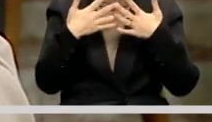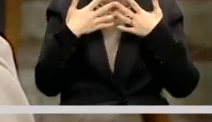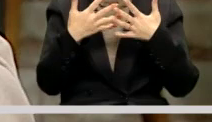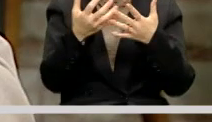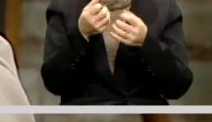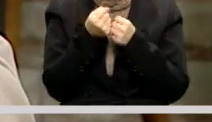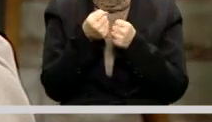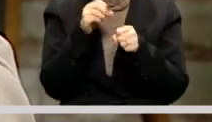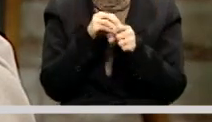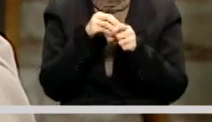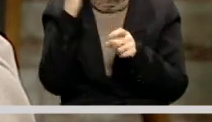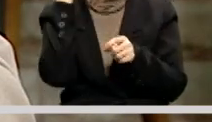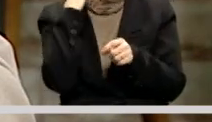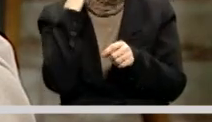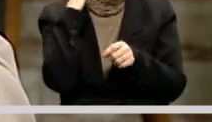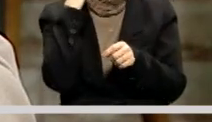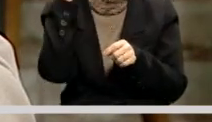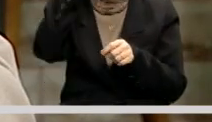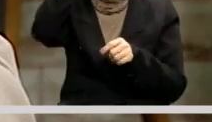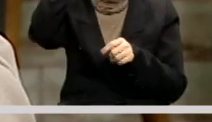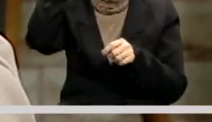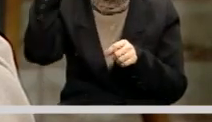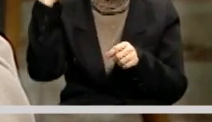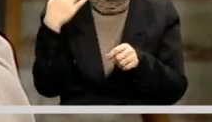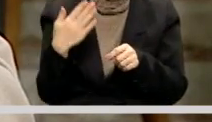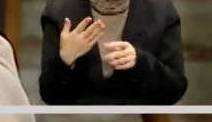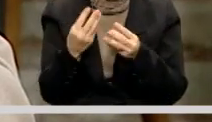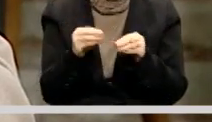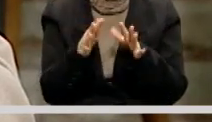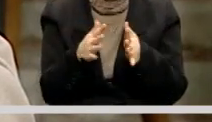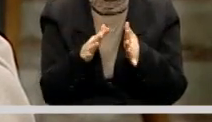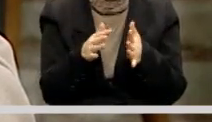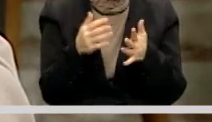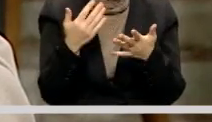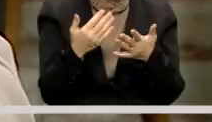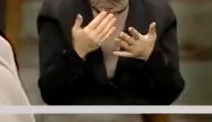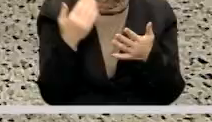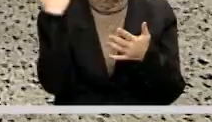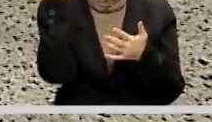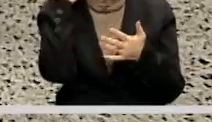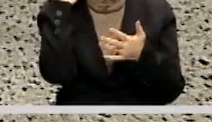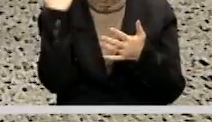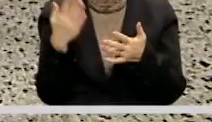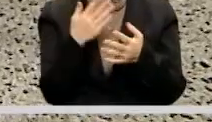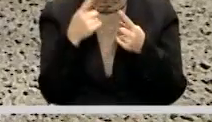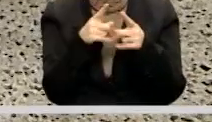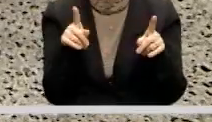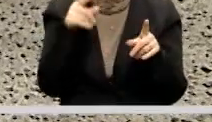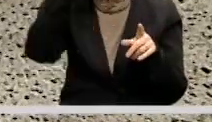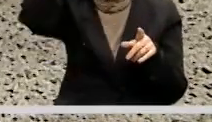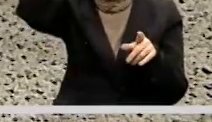terlemeyle vücutta vücudun tümünde oluyor ama boyun bölgesinde daha tipik bir terleme oluyor bu kişilerde. Hatta yaz